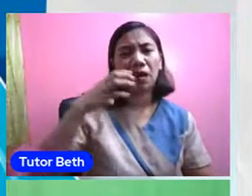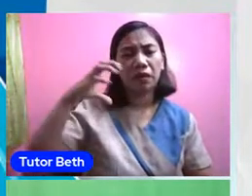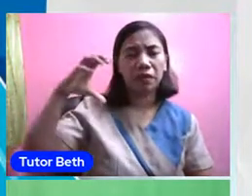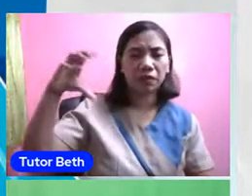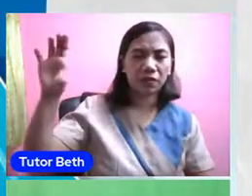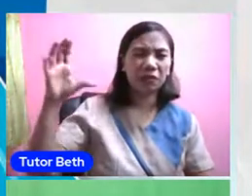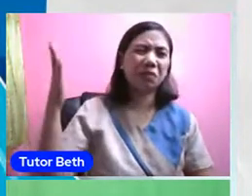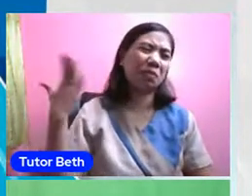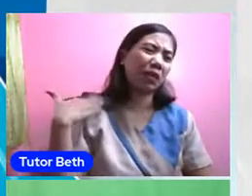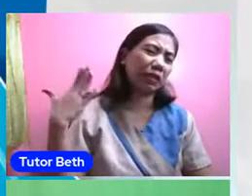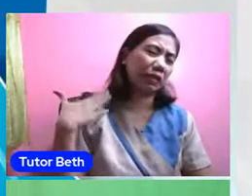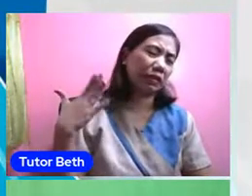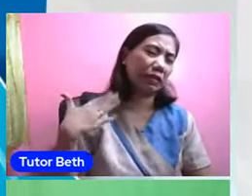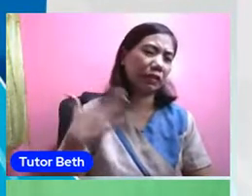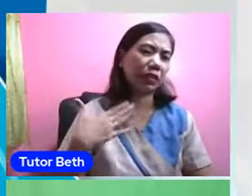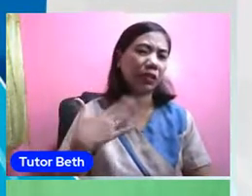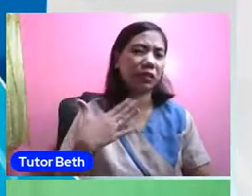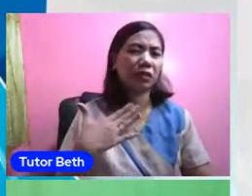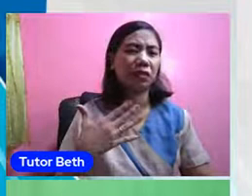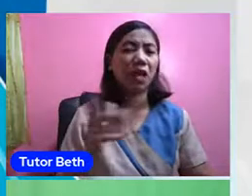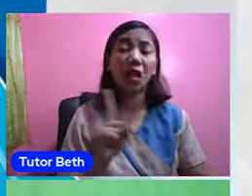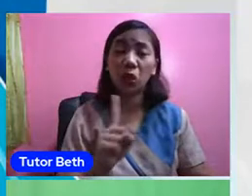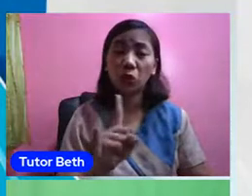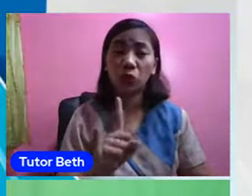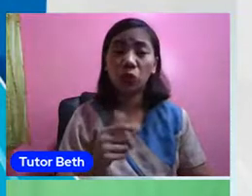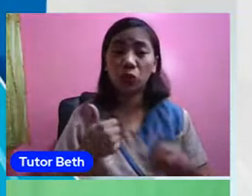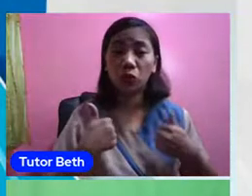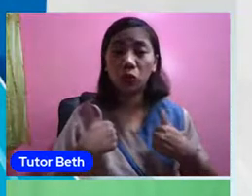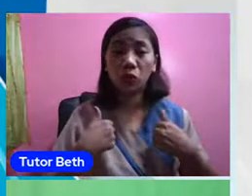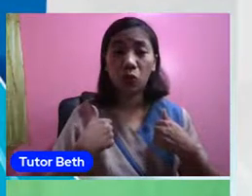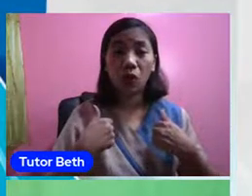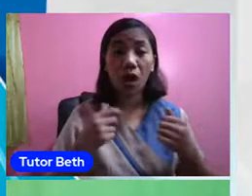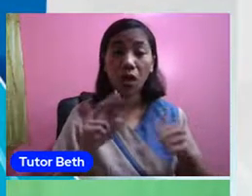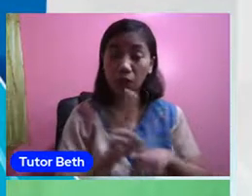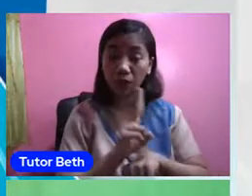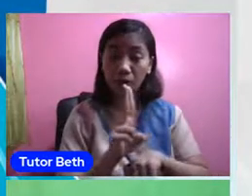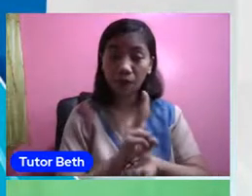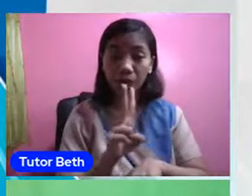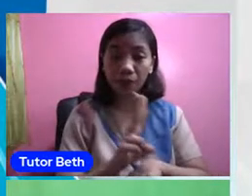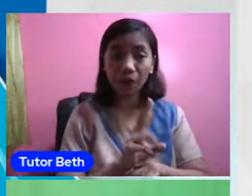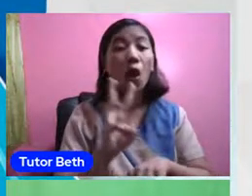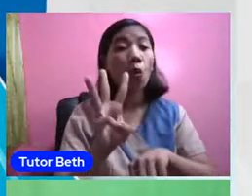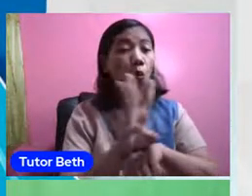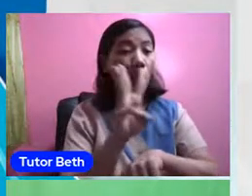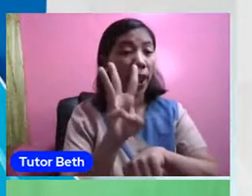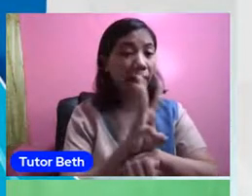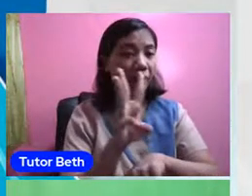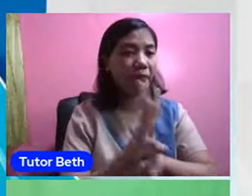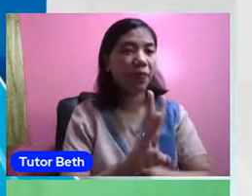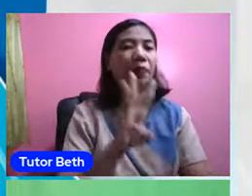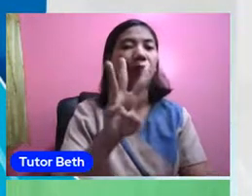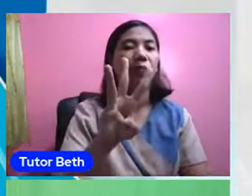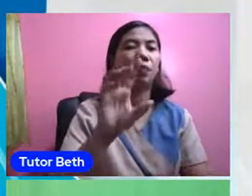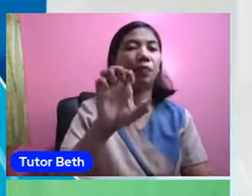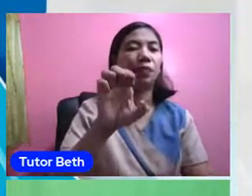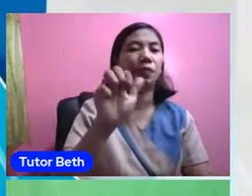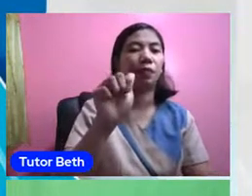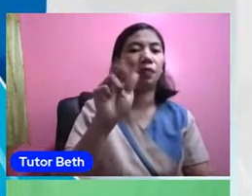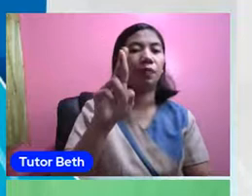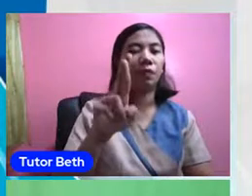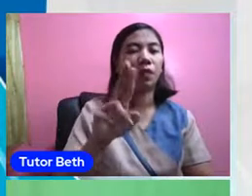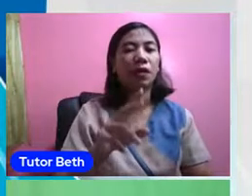-araw, may ano, matindi ang sikat ng araw dyan. Okay. Para sa letter A, pajama.